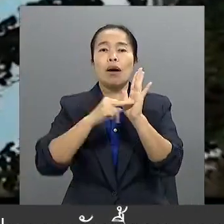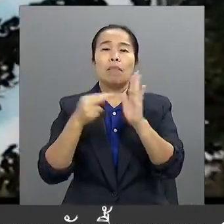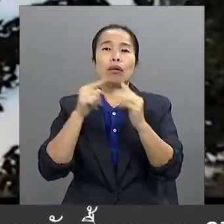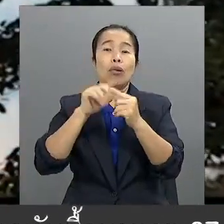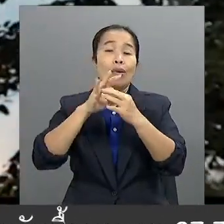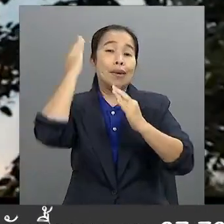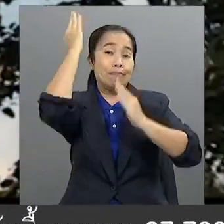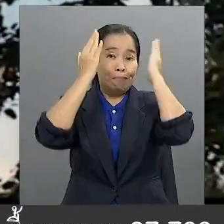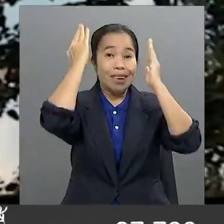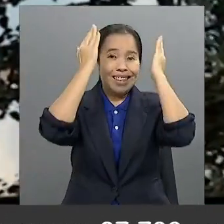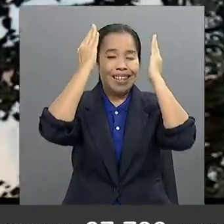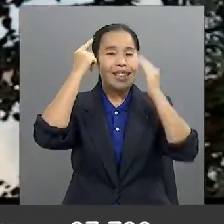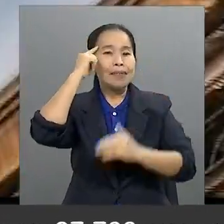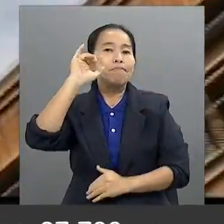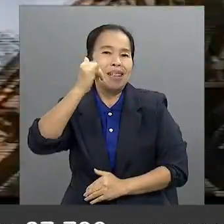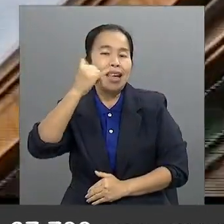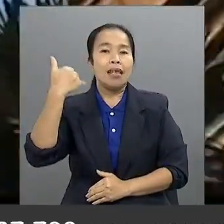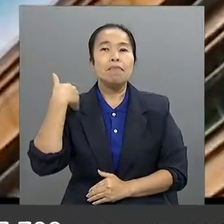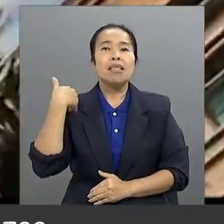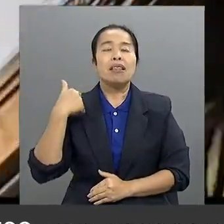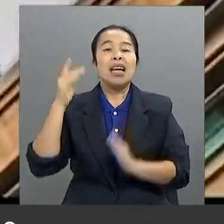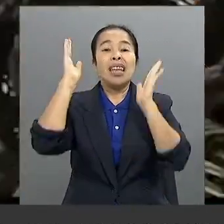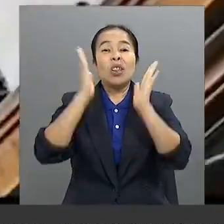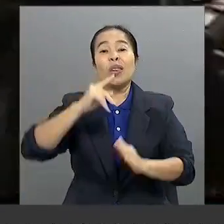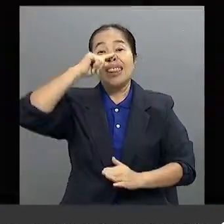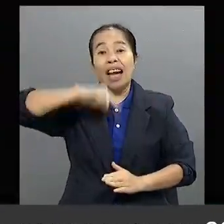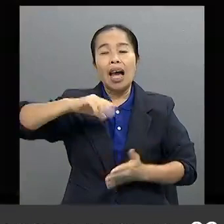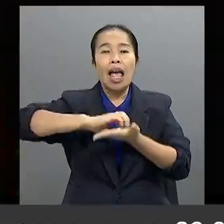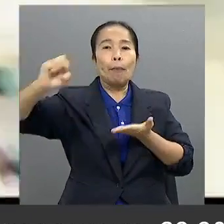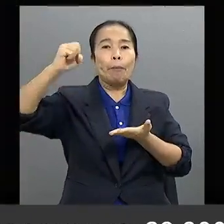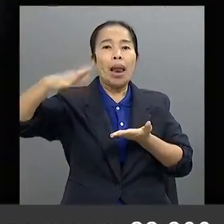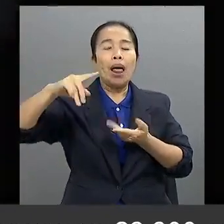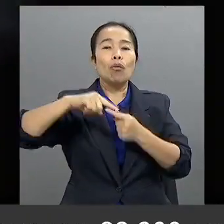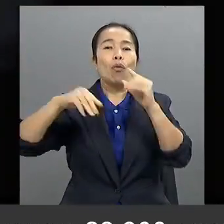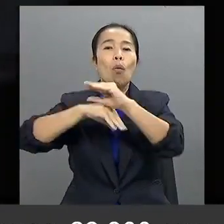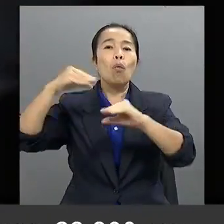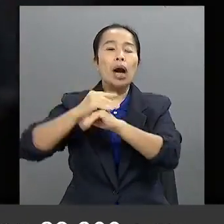าจจะเสียส่วนแบ่งการตลาดให้กับไทยที่มีโครงการบ้านหลังที่2เหมือนกันค่ะ